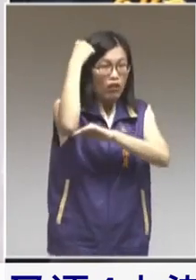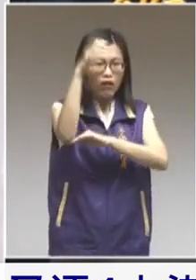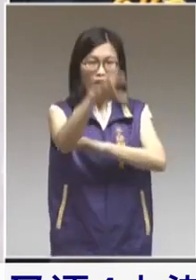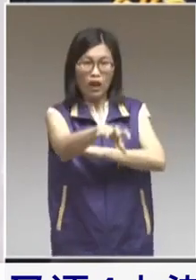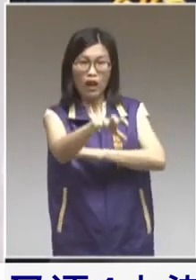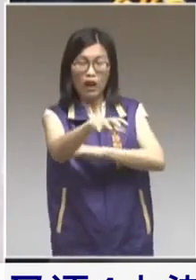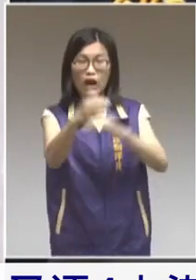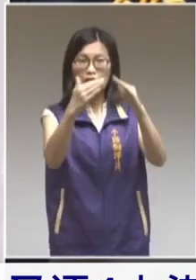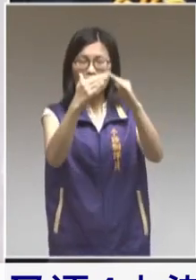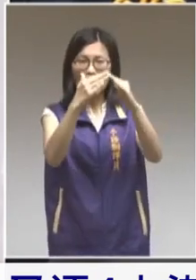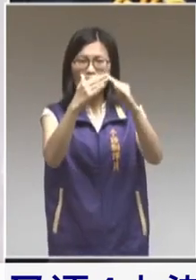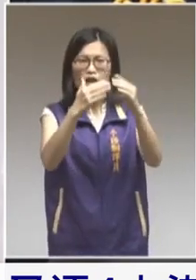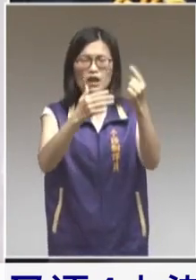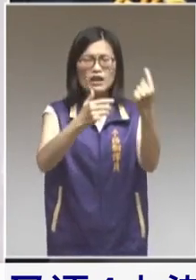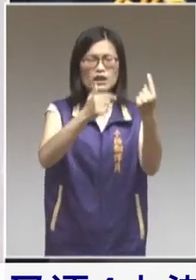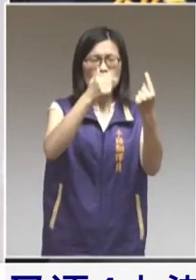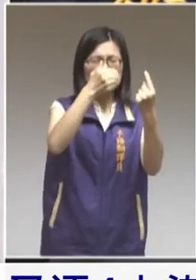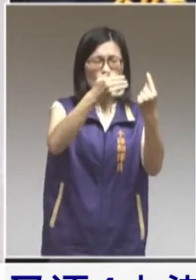面，那